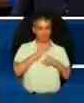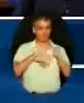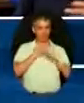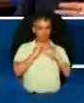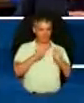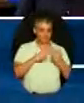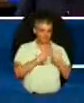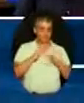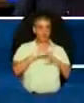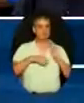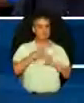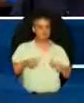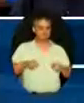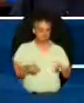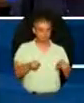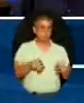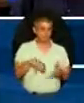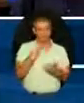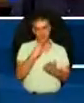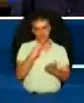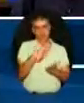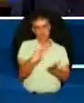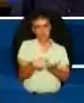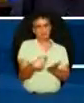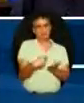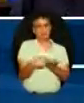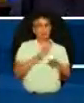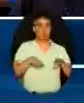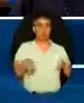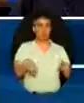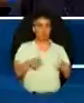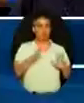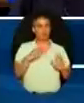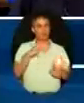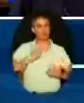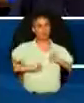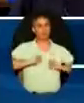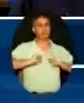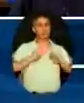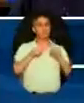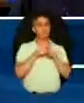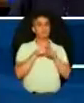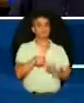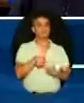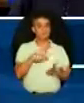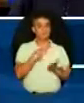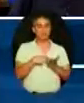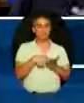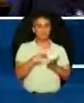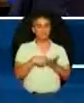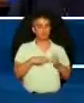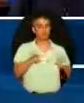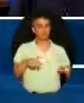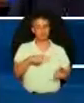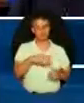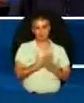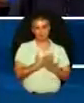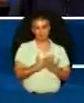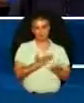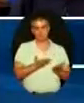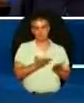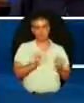כביש, כדי לבנות מסילה, ולפצות כמובן את בעלי הקרקע. וכך לדעתי צריך לנהוג גם במקרה הזה, לפצות את הבעלים שהוכחו